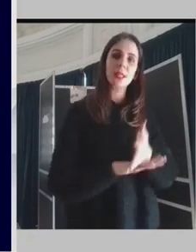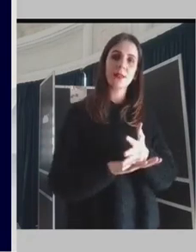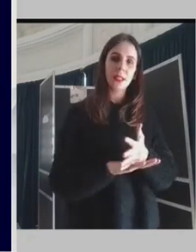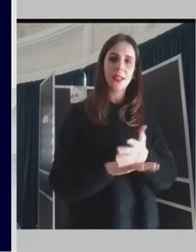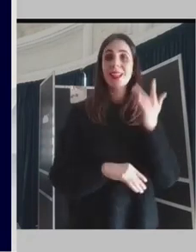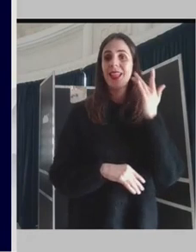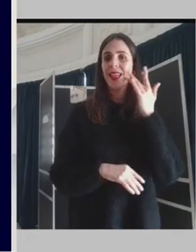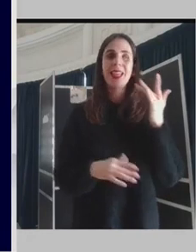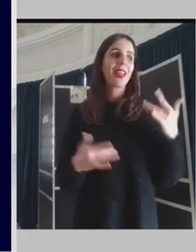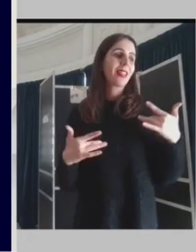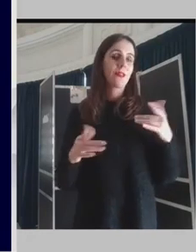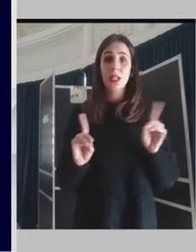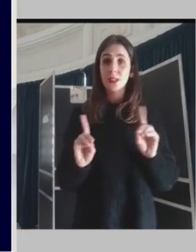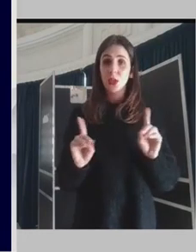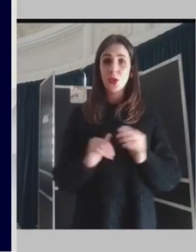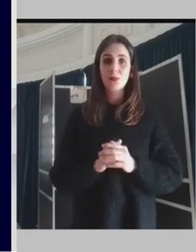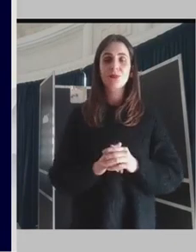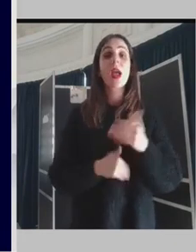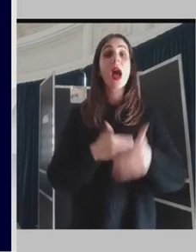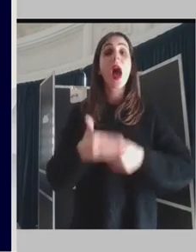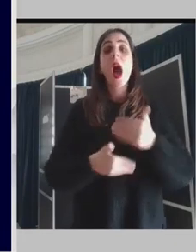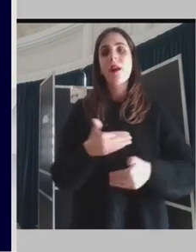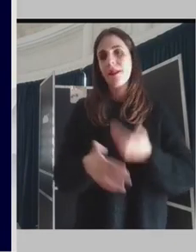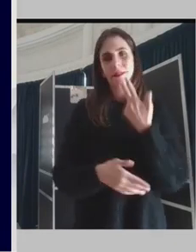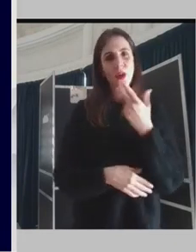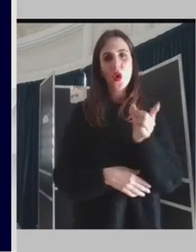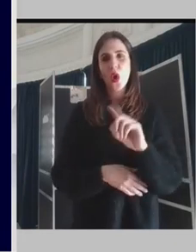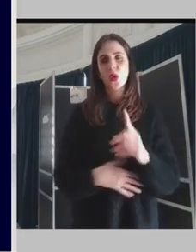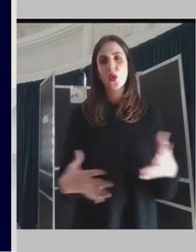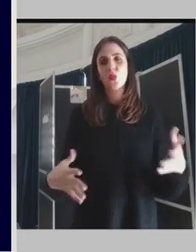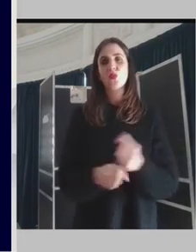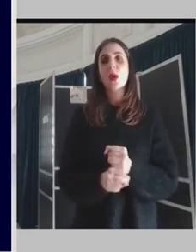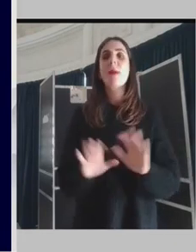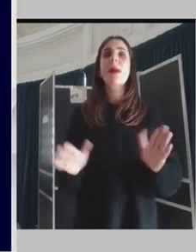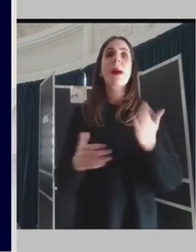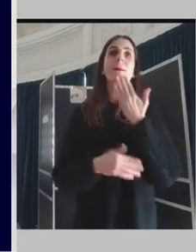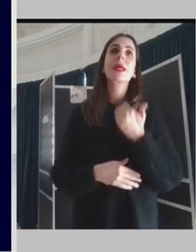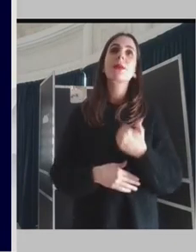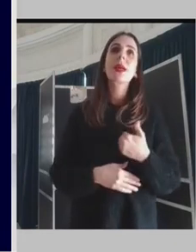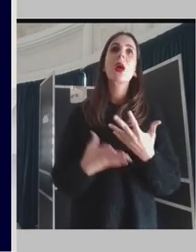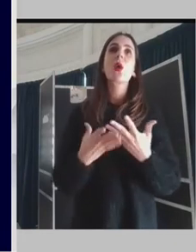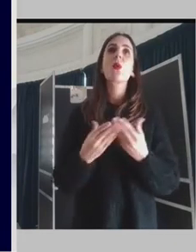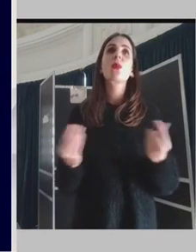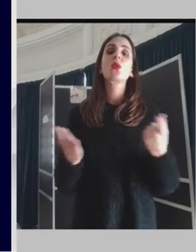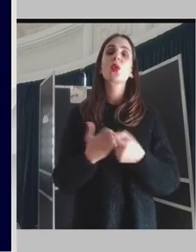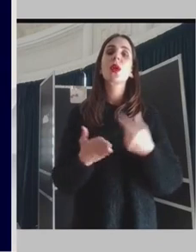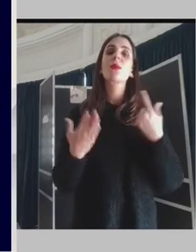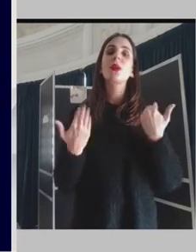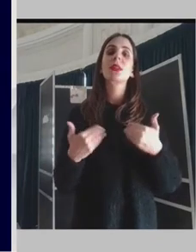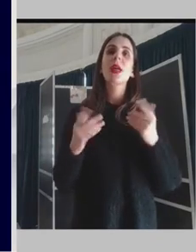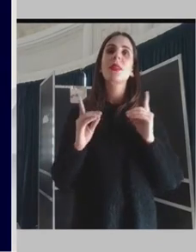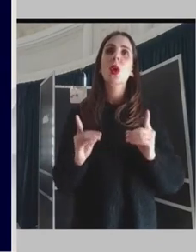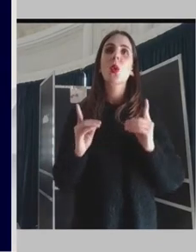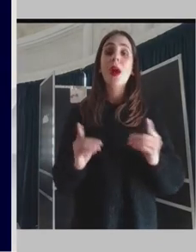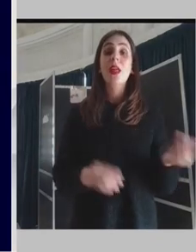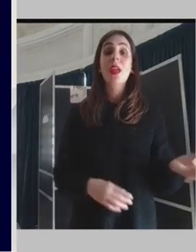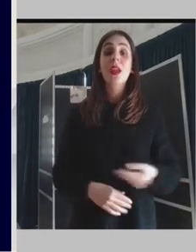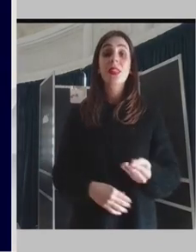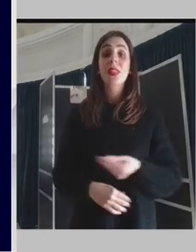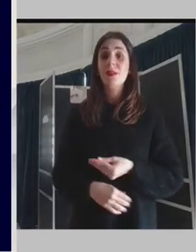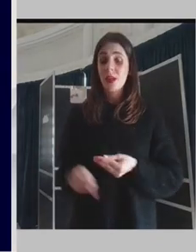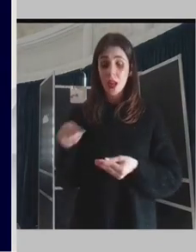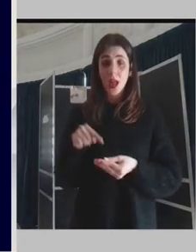non vado oltre perché non voglio prendere altro tempo, ma secondo me l'importante è proprio non essere più indifferenti su